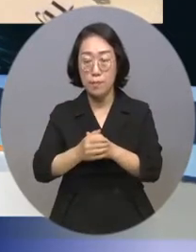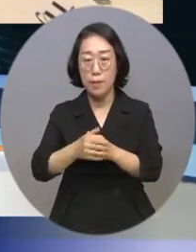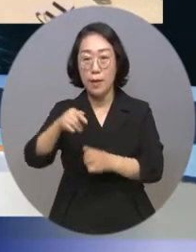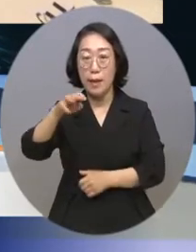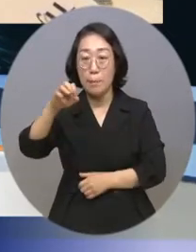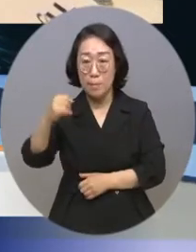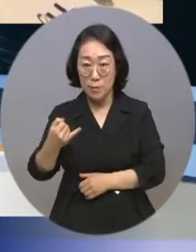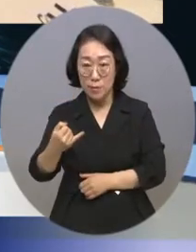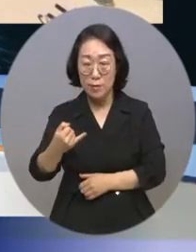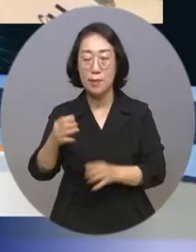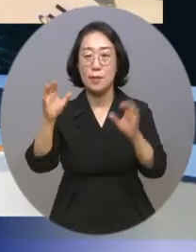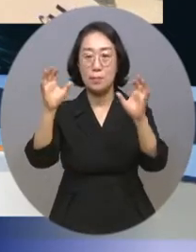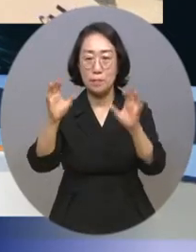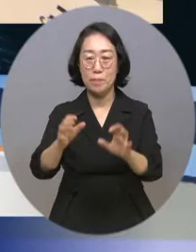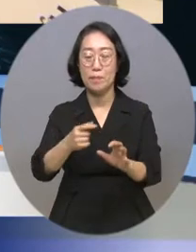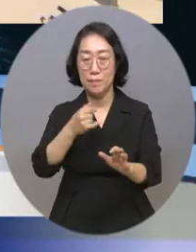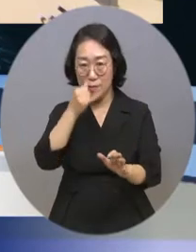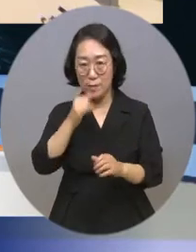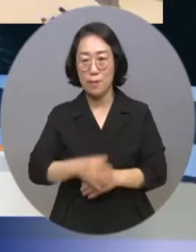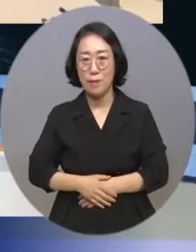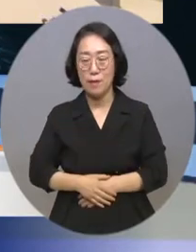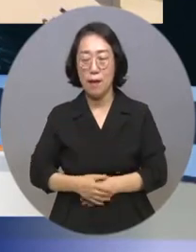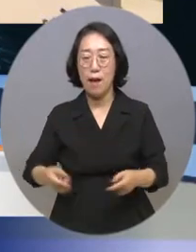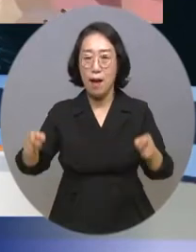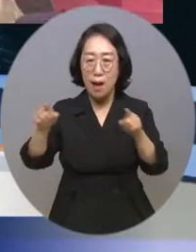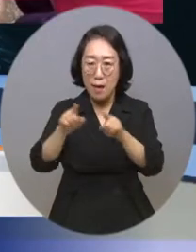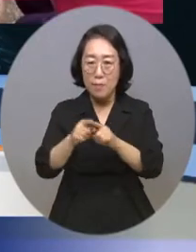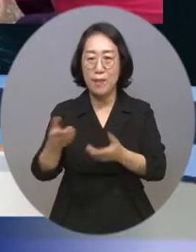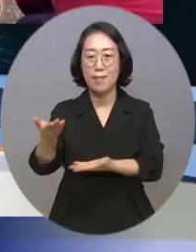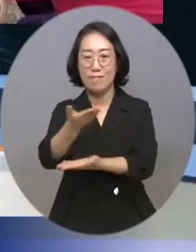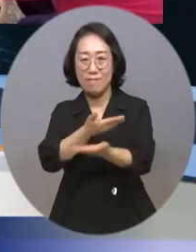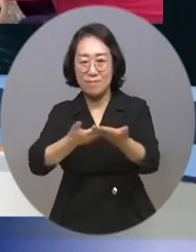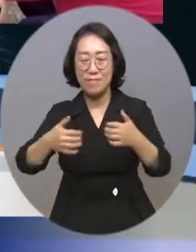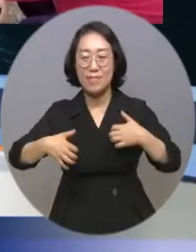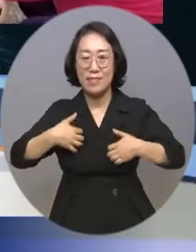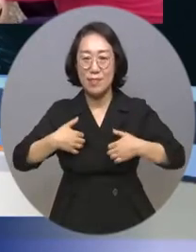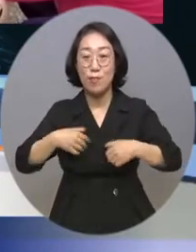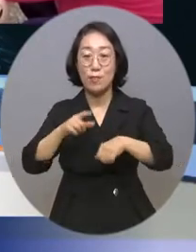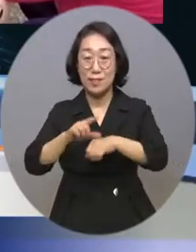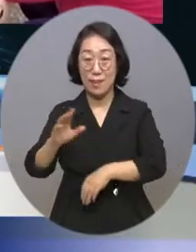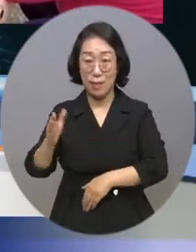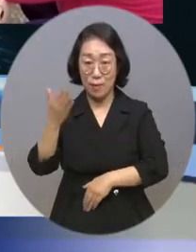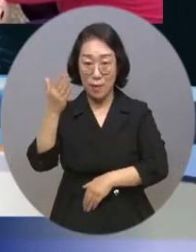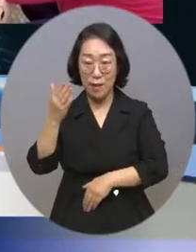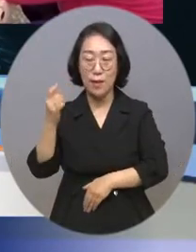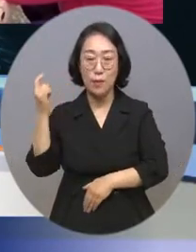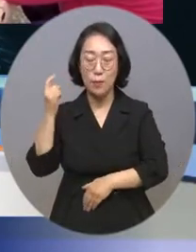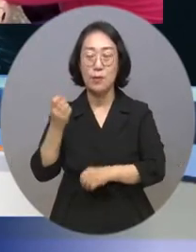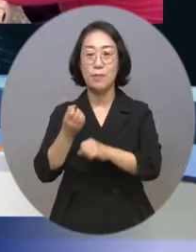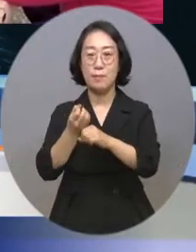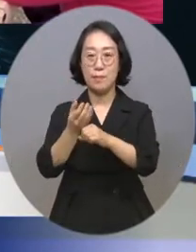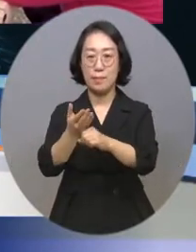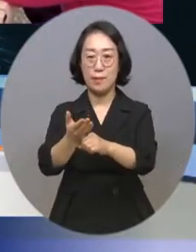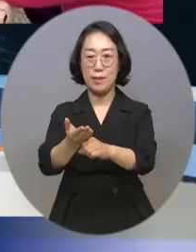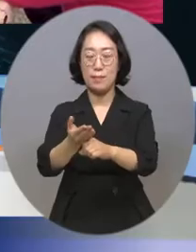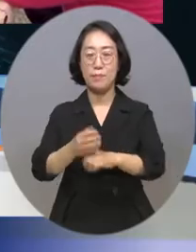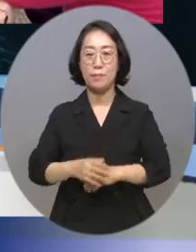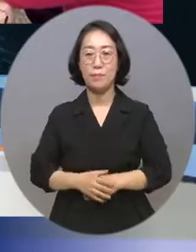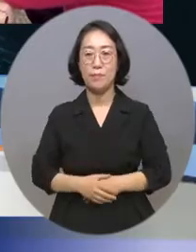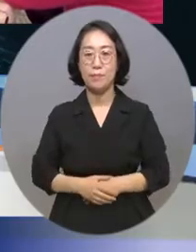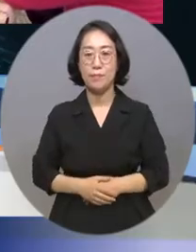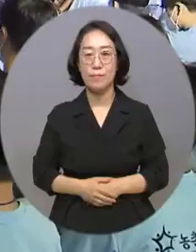캠프가 진행됐습니다. 함께 활기를 충전하는 시간이 됐다고 하는데요. 현장의 목소리를 장유진 기자가